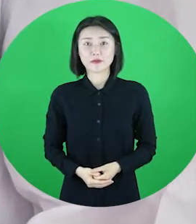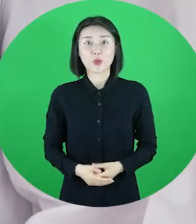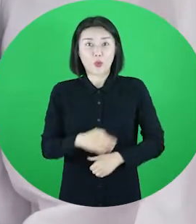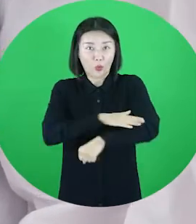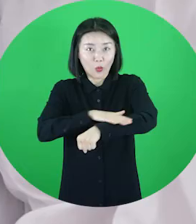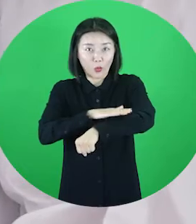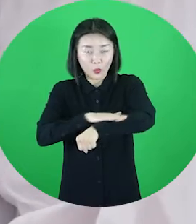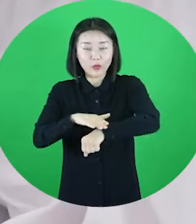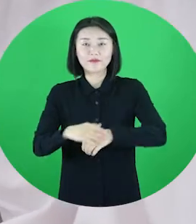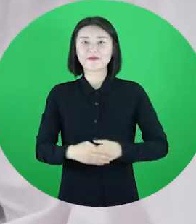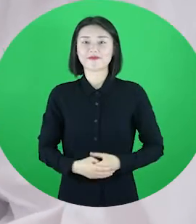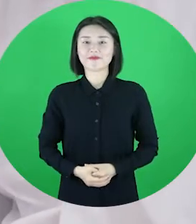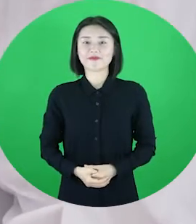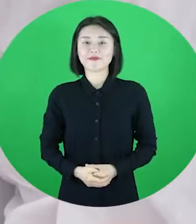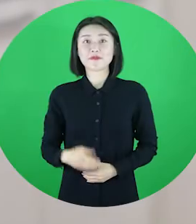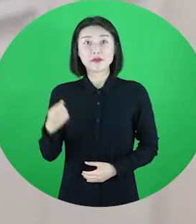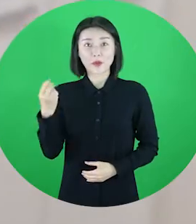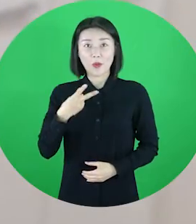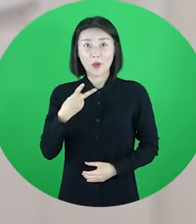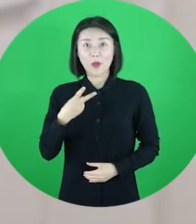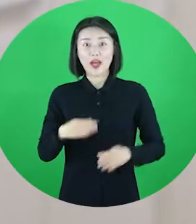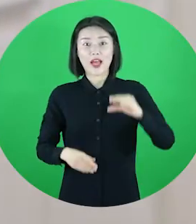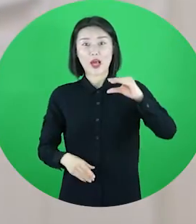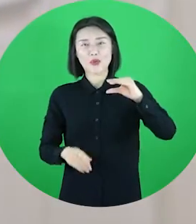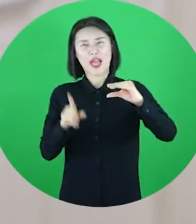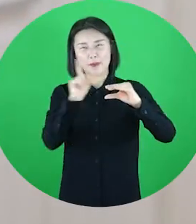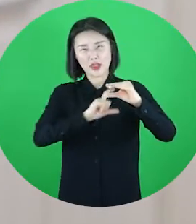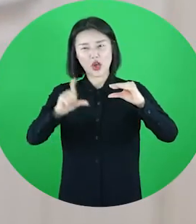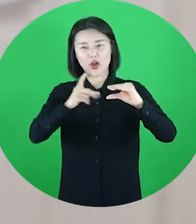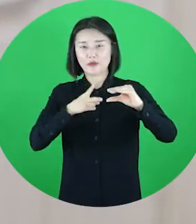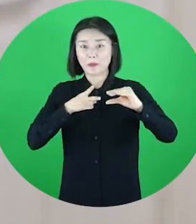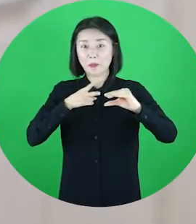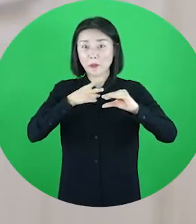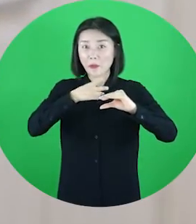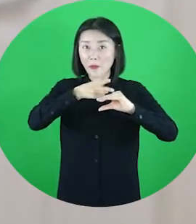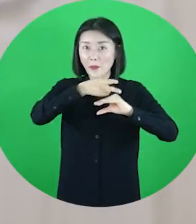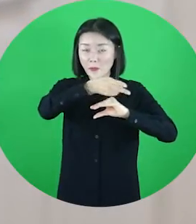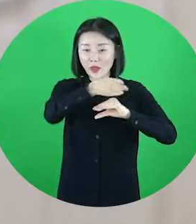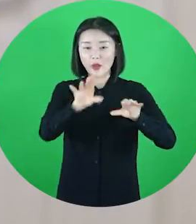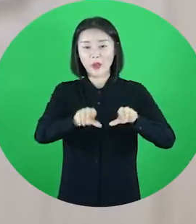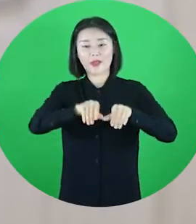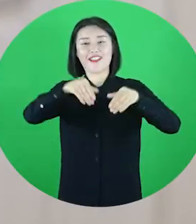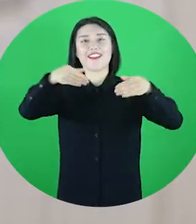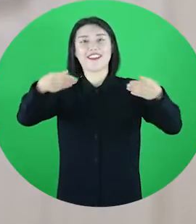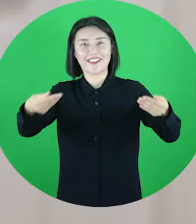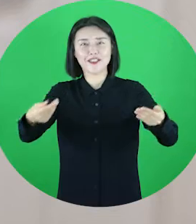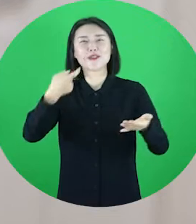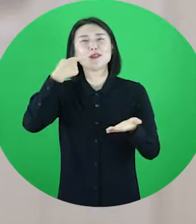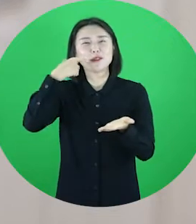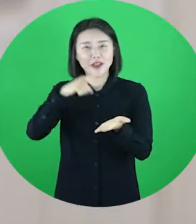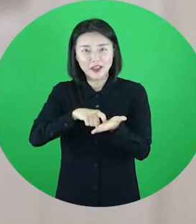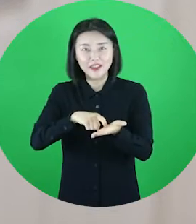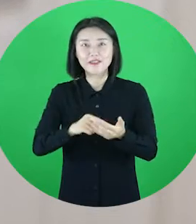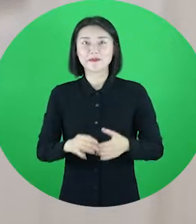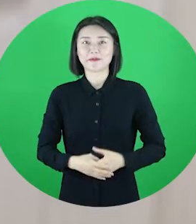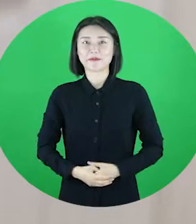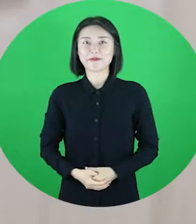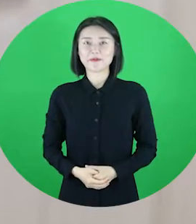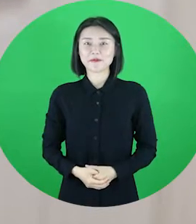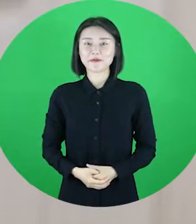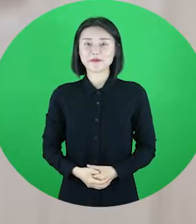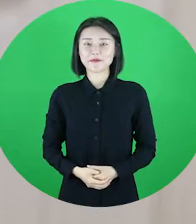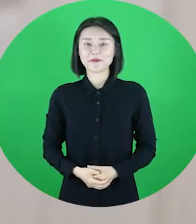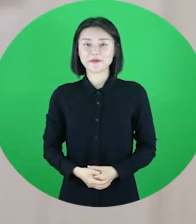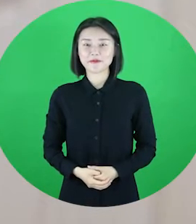네, 좋아요. 여기 가운데 부분 한번 더 잘라주면 좀 잘 꺼낼 수 있을 것 같아요.